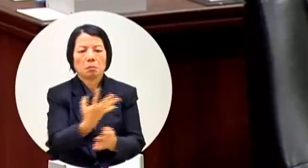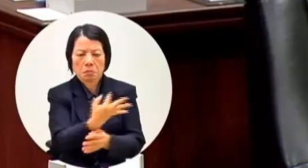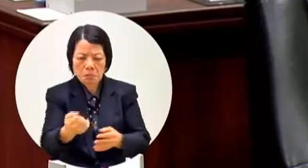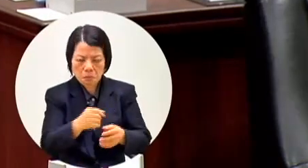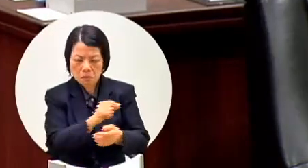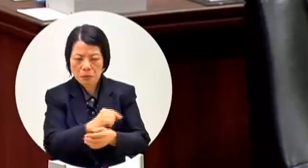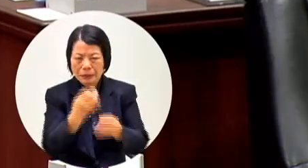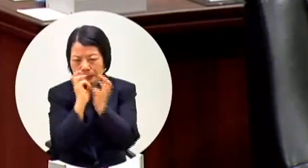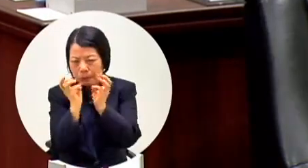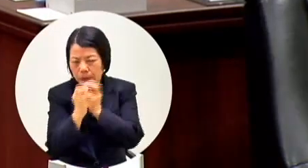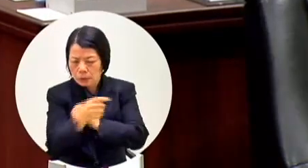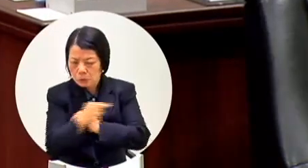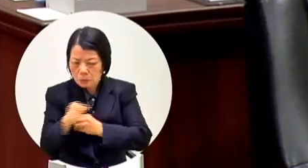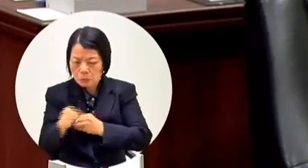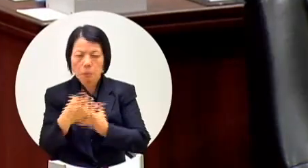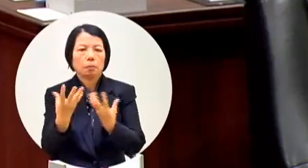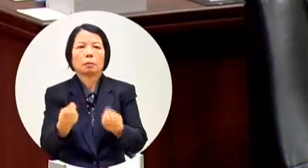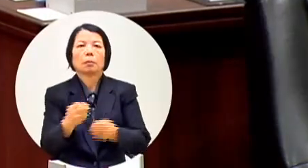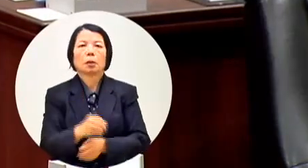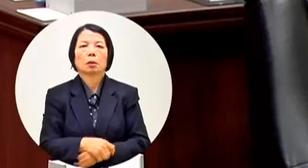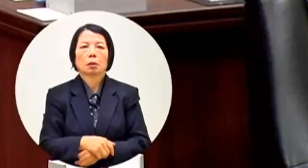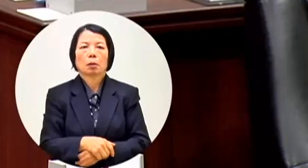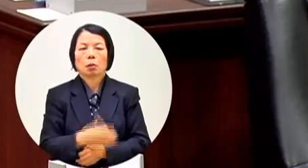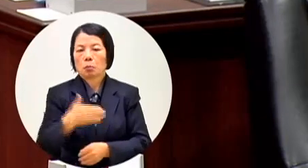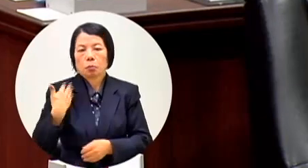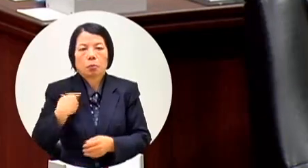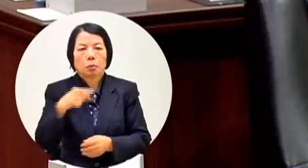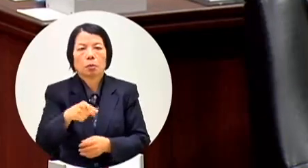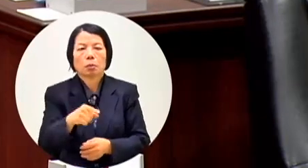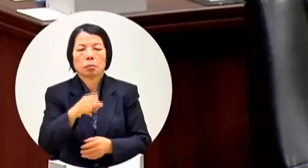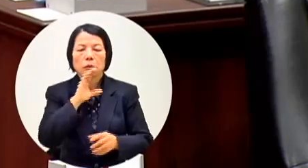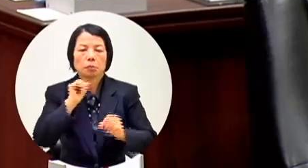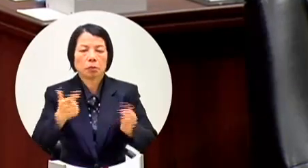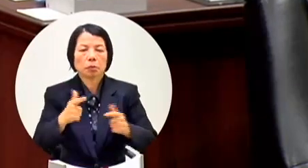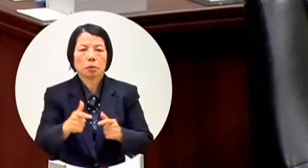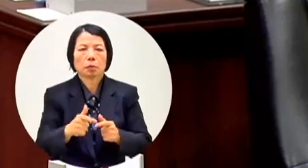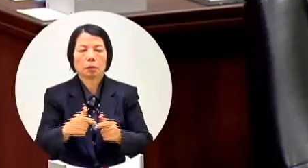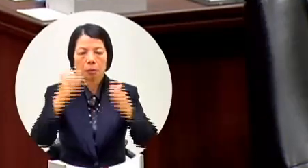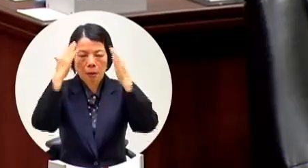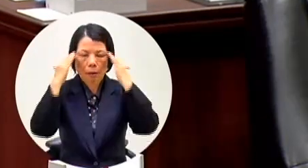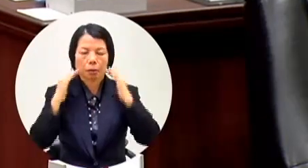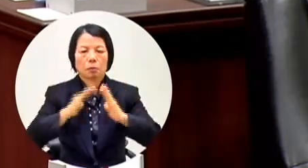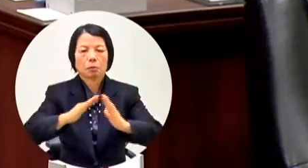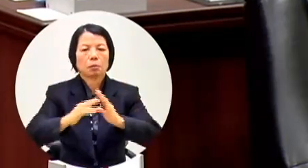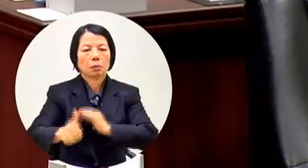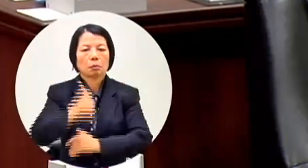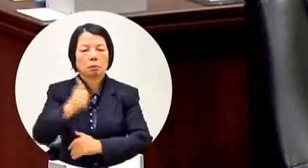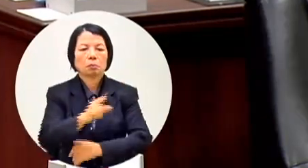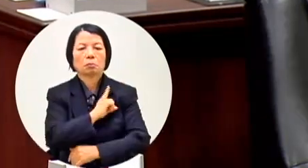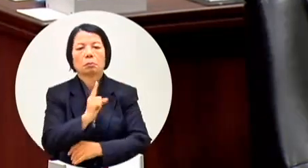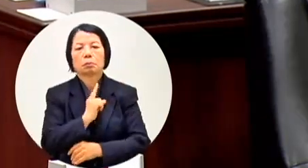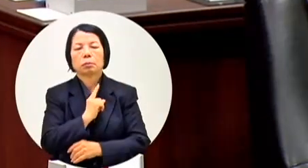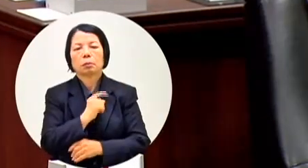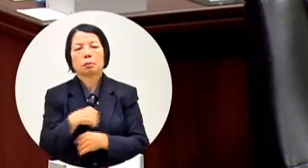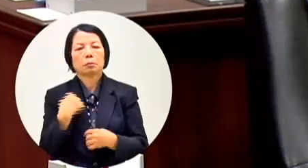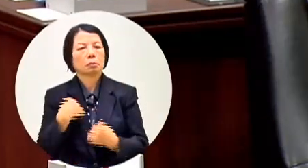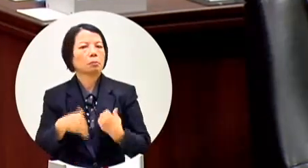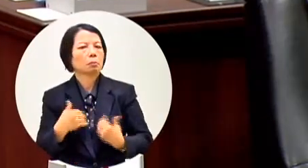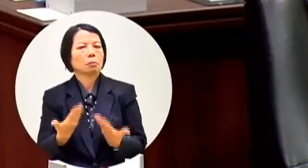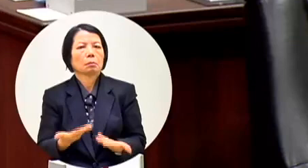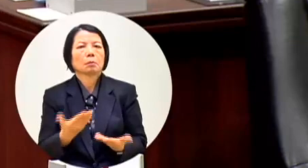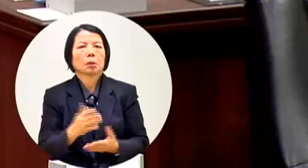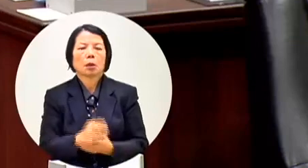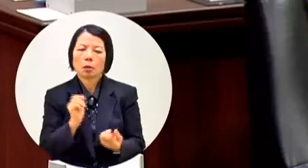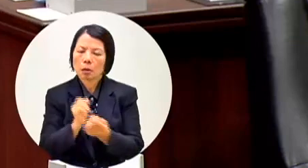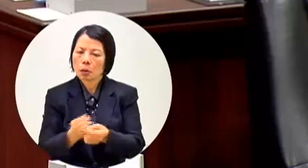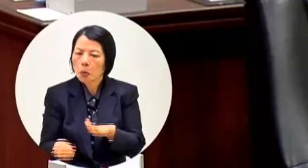我们确切的内容，我们怎么知道是不是只是市长喊爽的？更何况里面签了什么，是不是有怎样的附带条